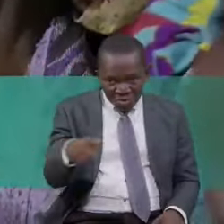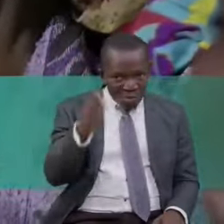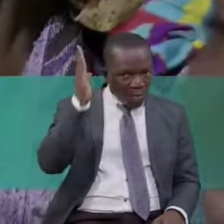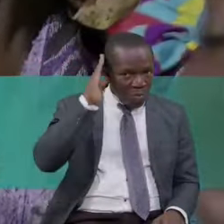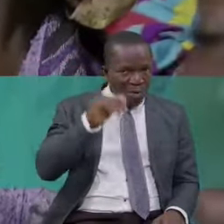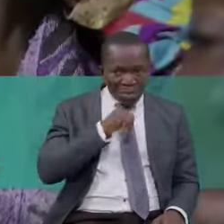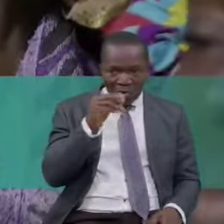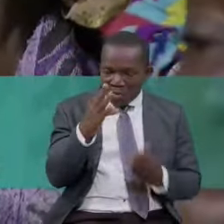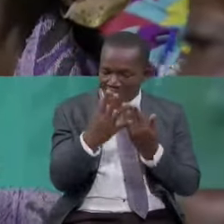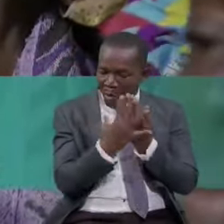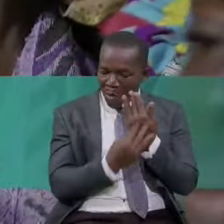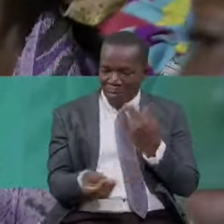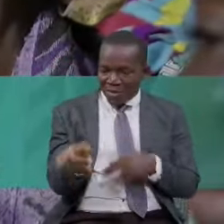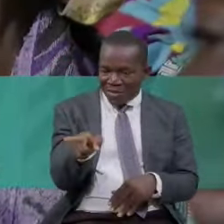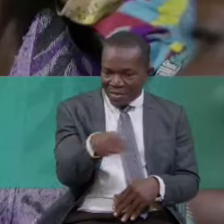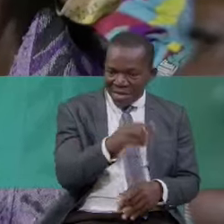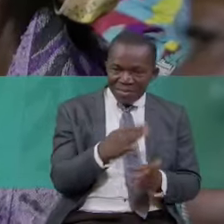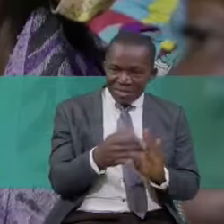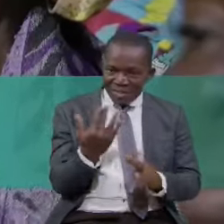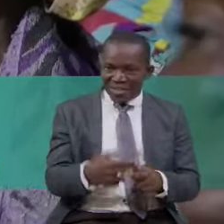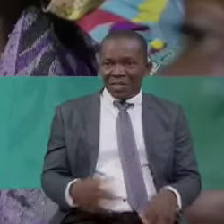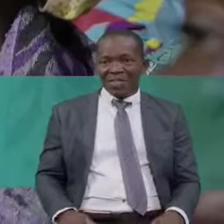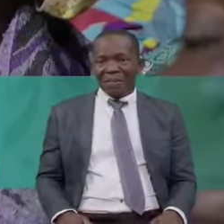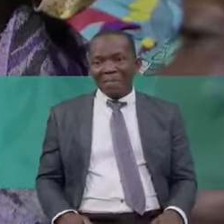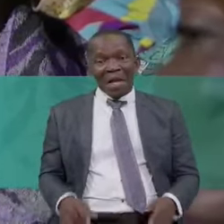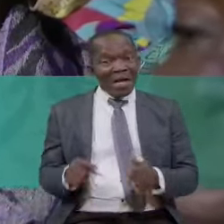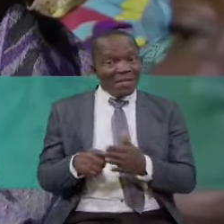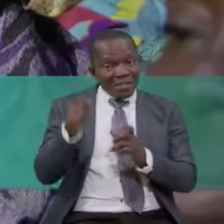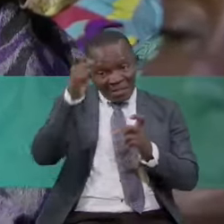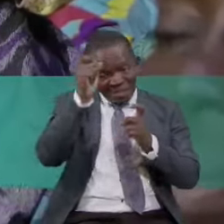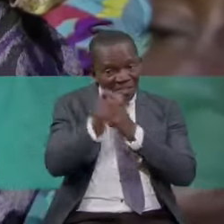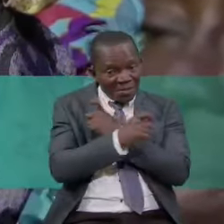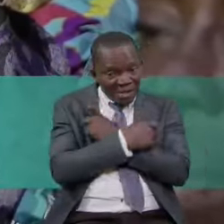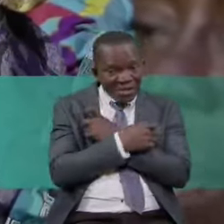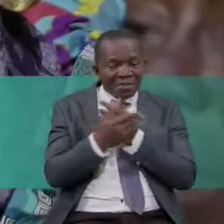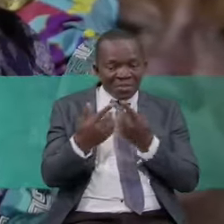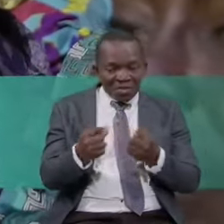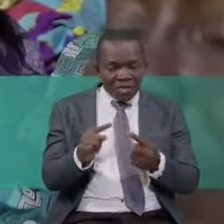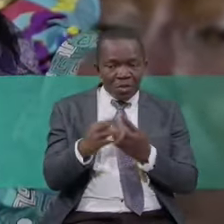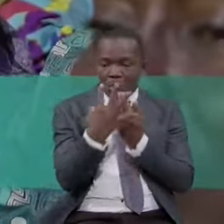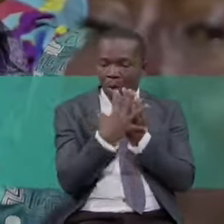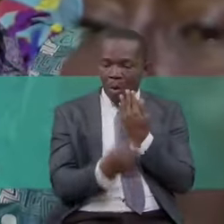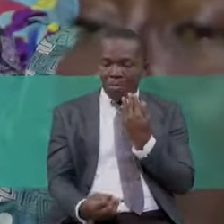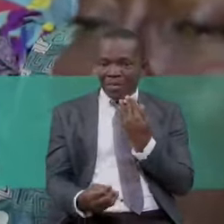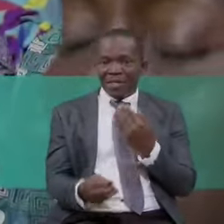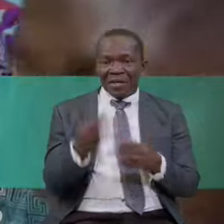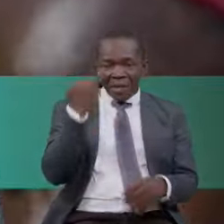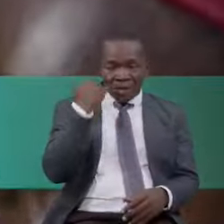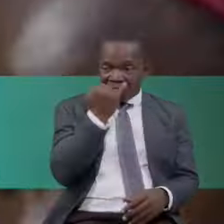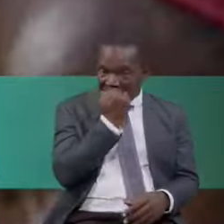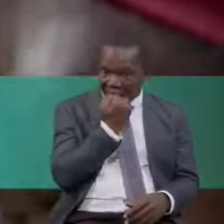suivre et ils essaient de faire cela ils ont été noyés je suis encore